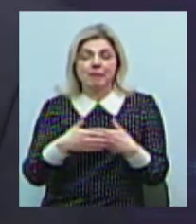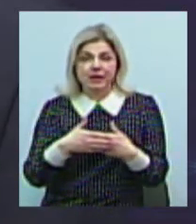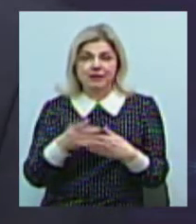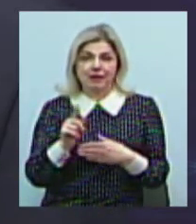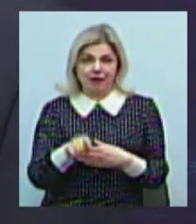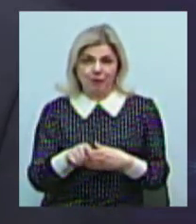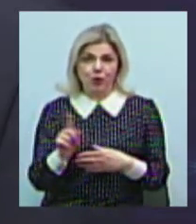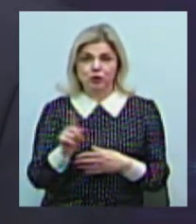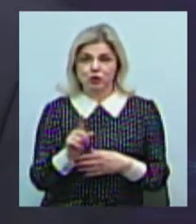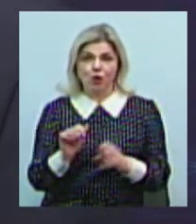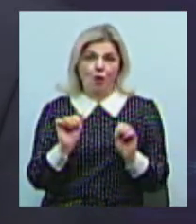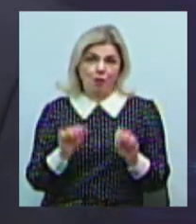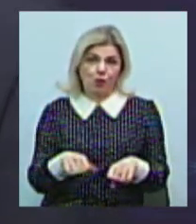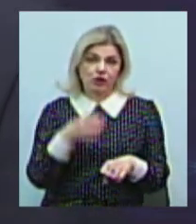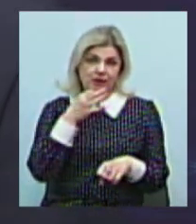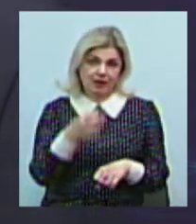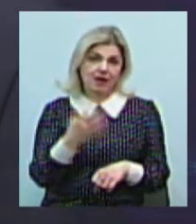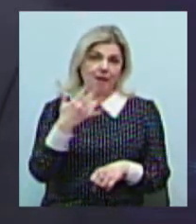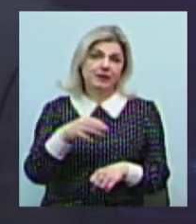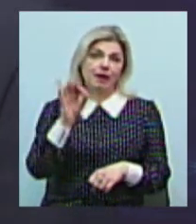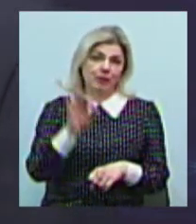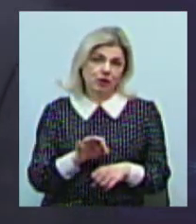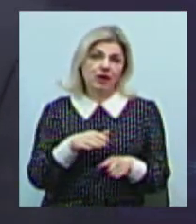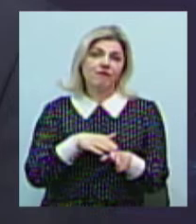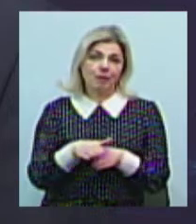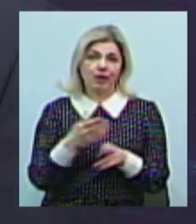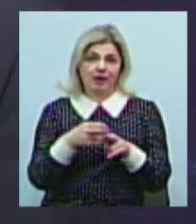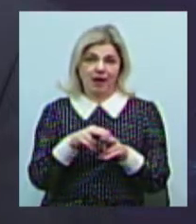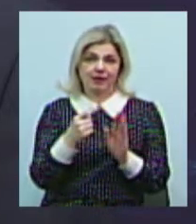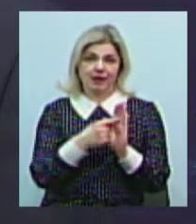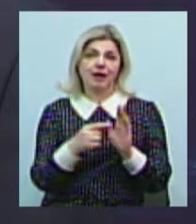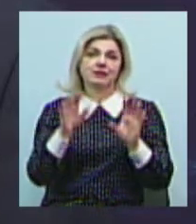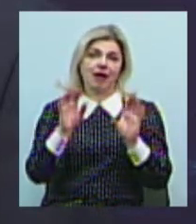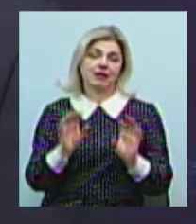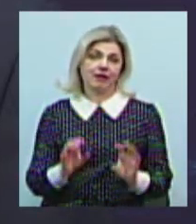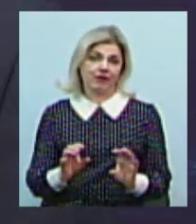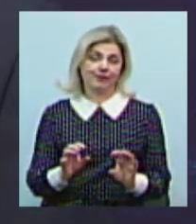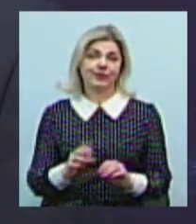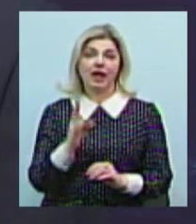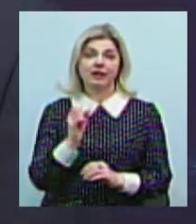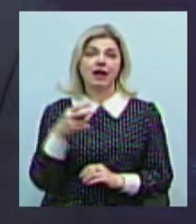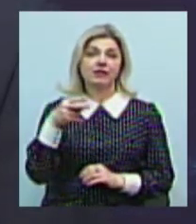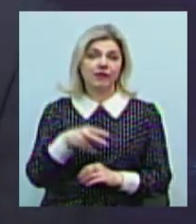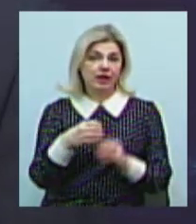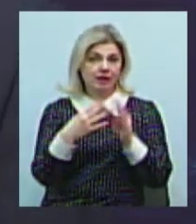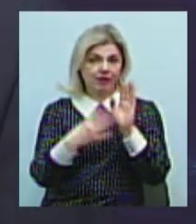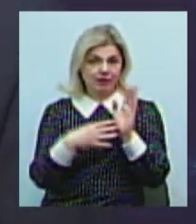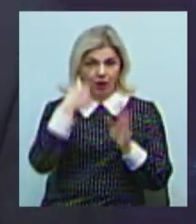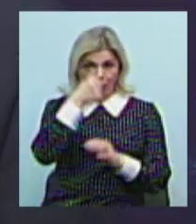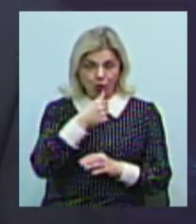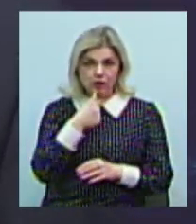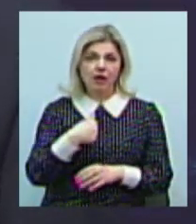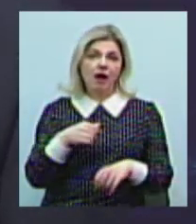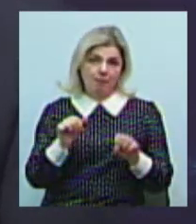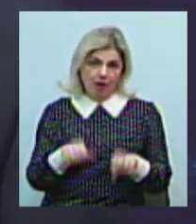тому, чтобы, можно сказать, что на 50% выполняли это законодательство. То на 2019 год я могу сказать,